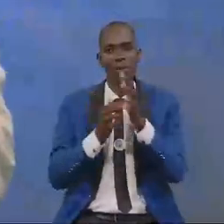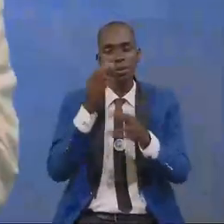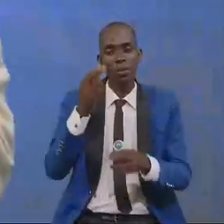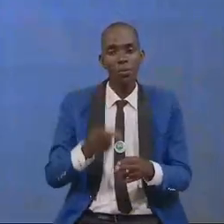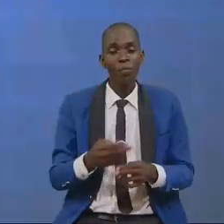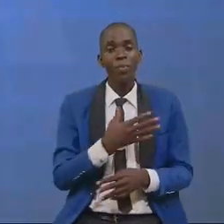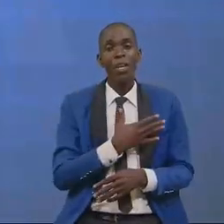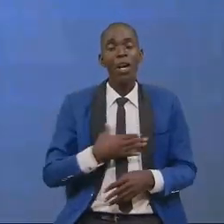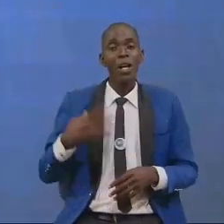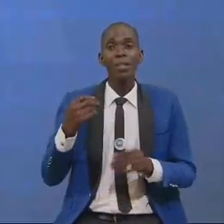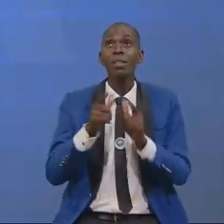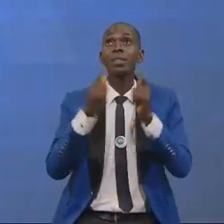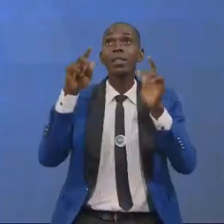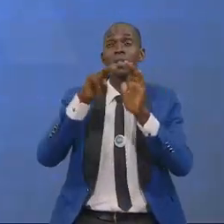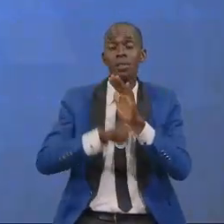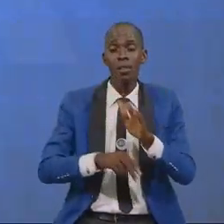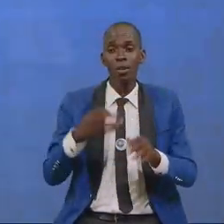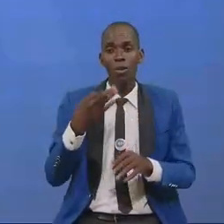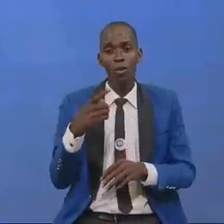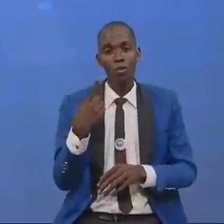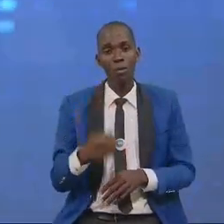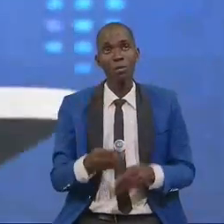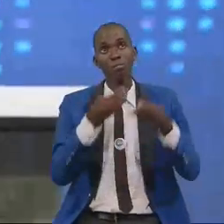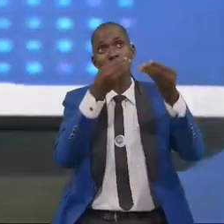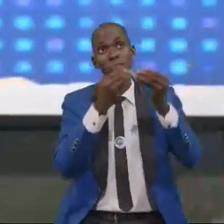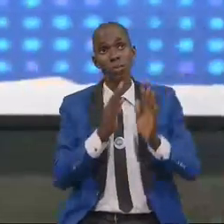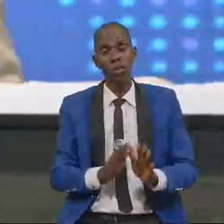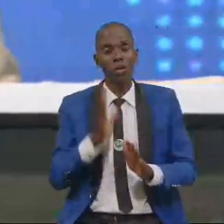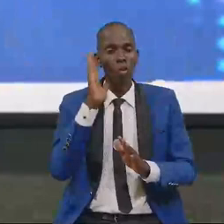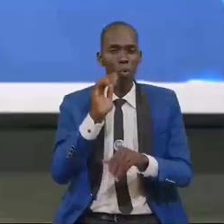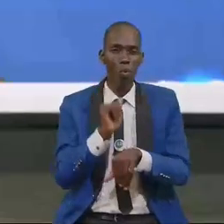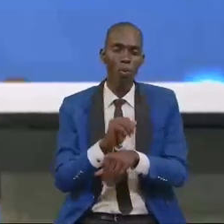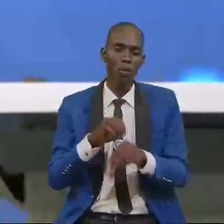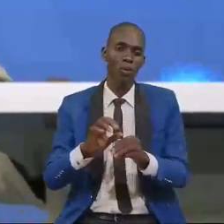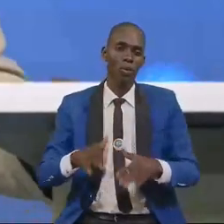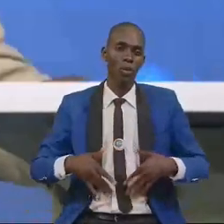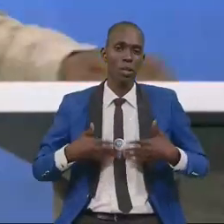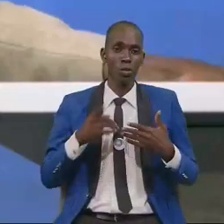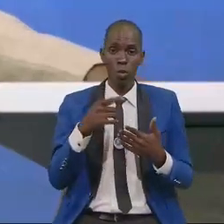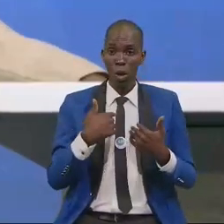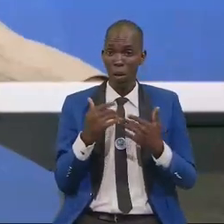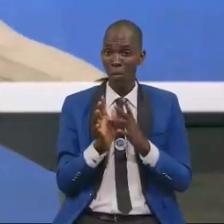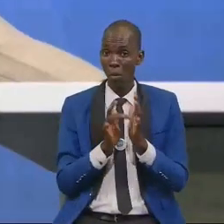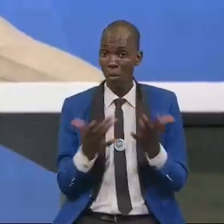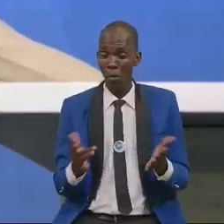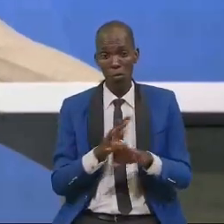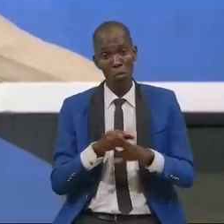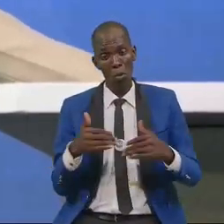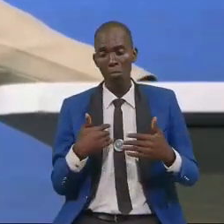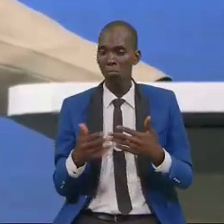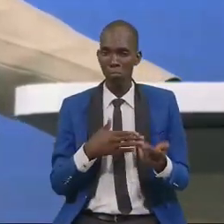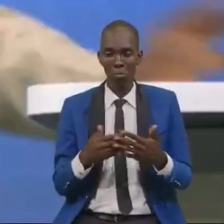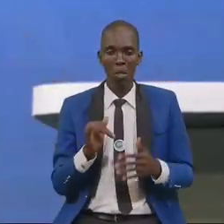médiateur agira dans ta vie voyons esa ici votre Bible là-bas si vous n'en avez pas il va vous lire ça